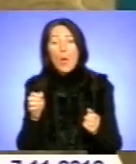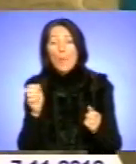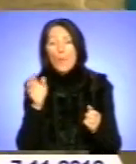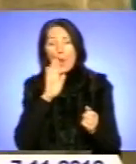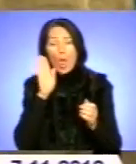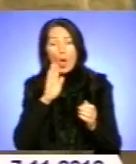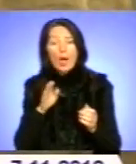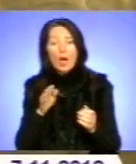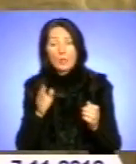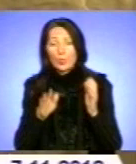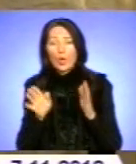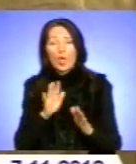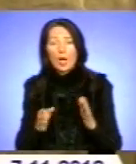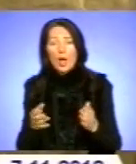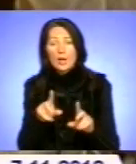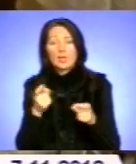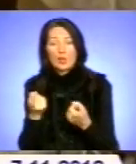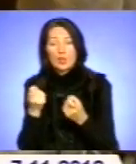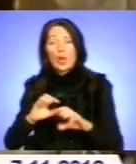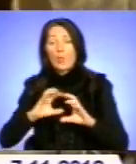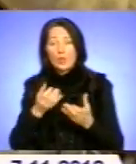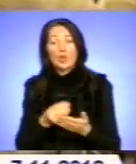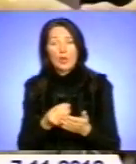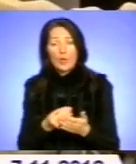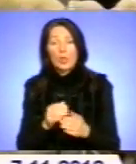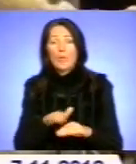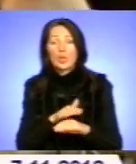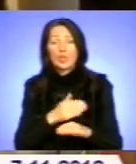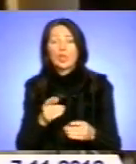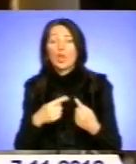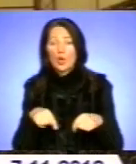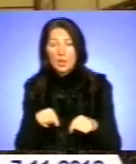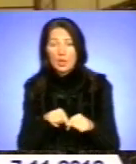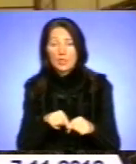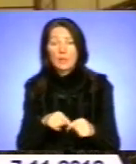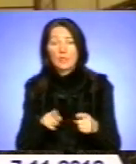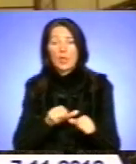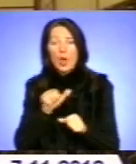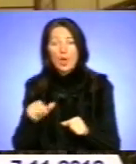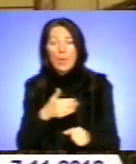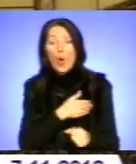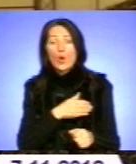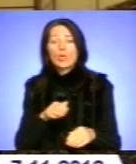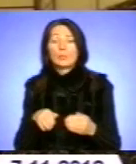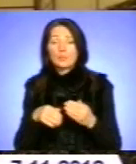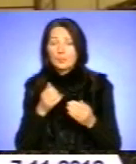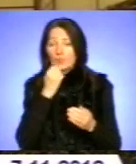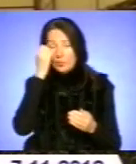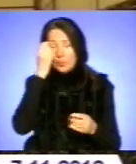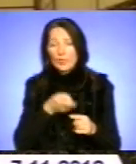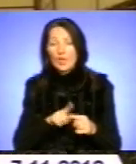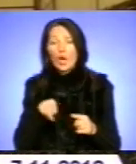зарубіжних партнерів, міжнародні фонди та благодійні організації. Отдельно поблагодарити тих донорів, які допомогли нам організувати цей